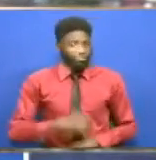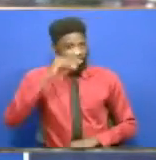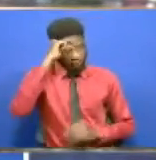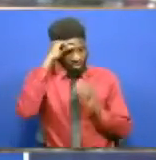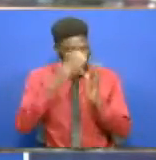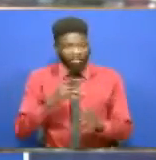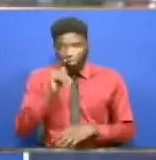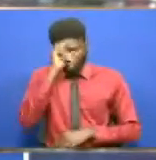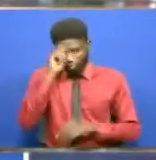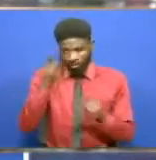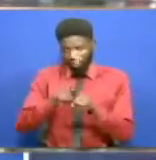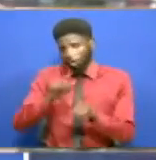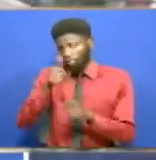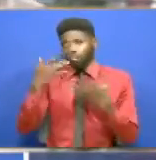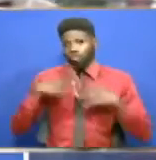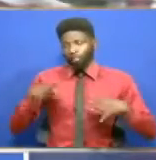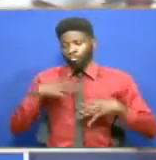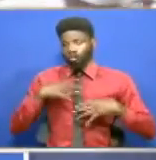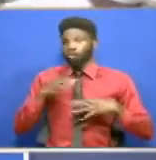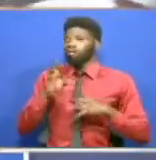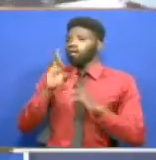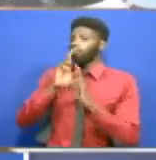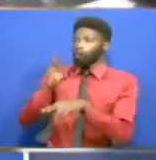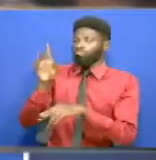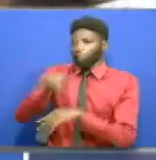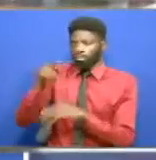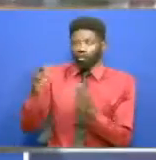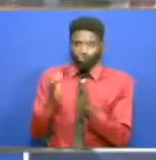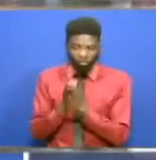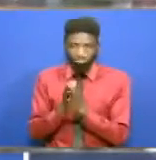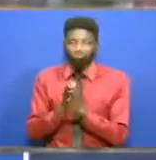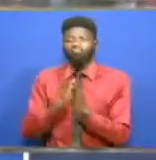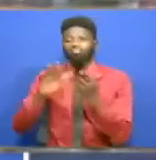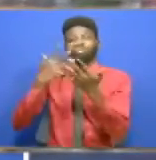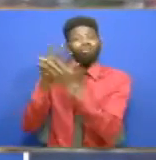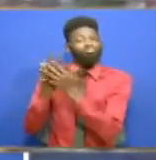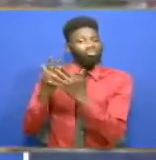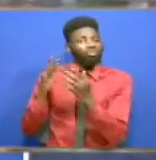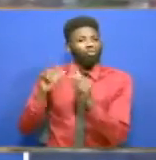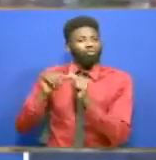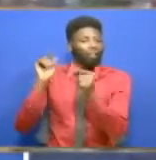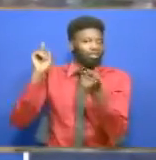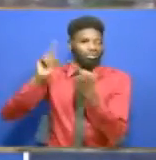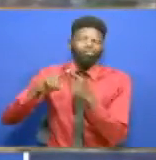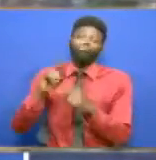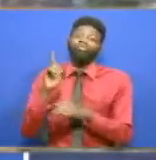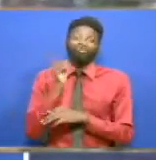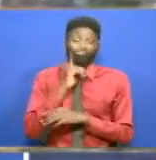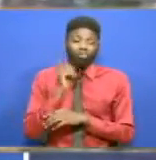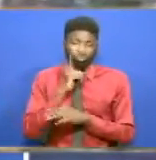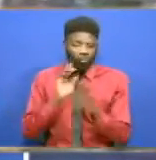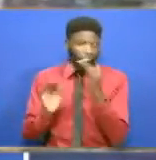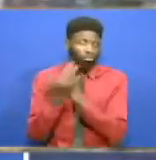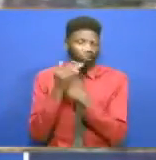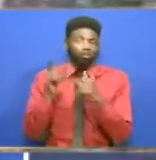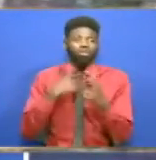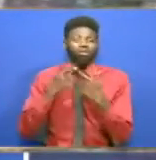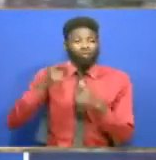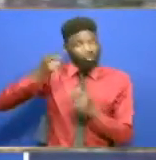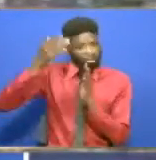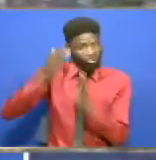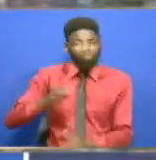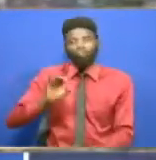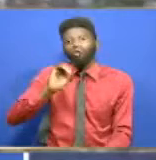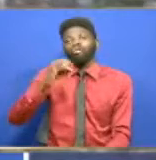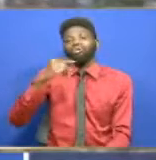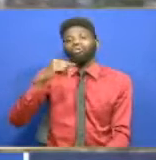sasa watasalia rumande hadi siku ya Jumatano asubuhi ambapo hakimu mkuu Douglas Ogoti ataweza kutoa uamuzi wake kuhusiana na